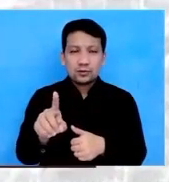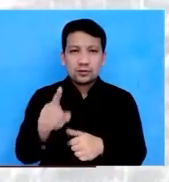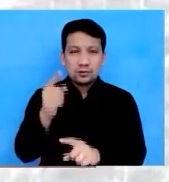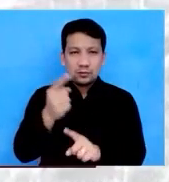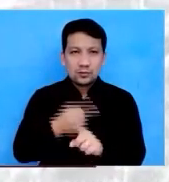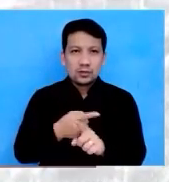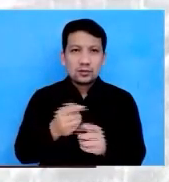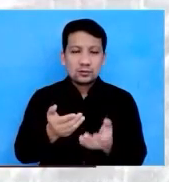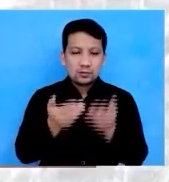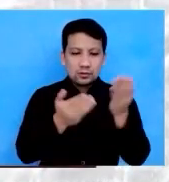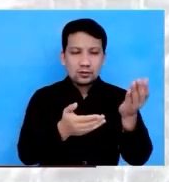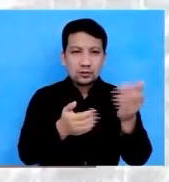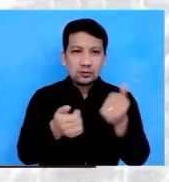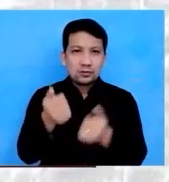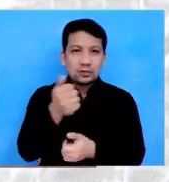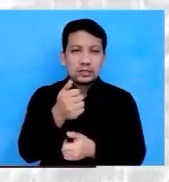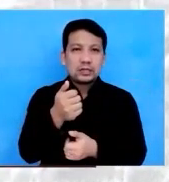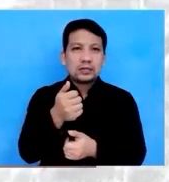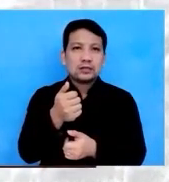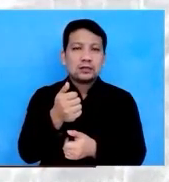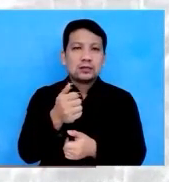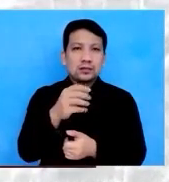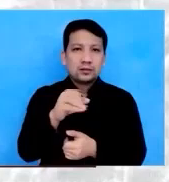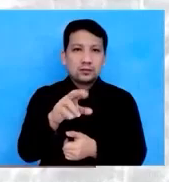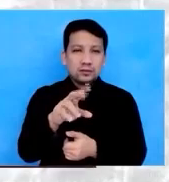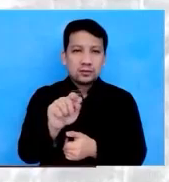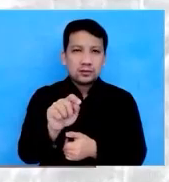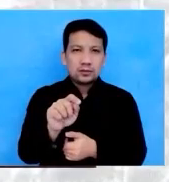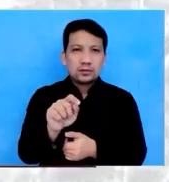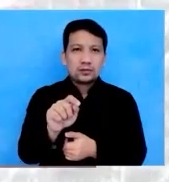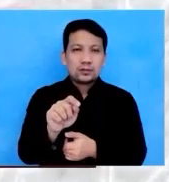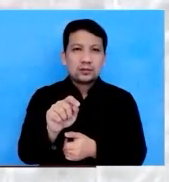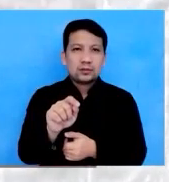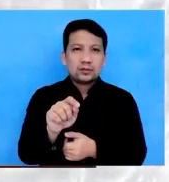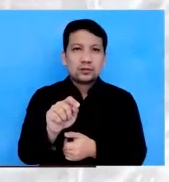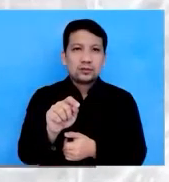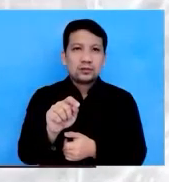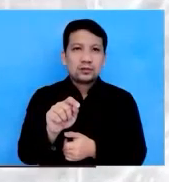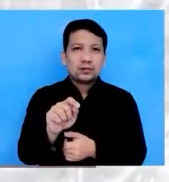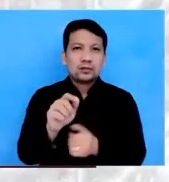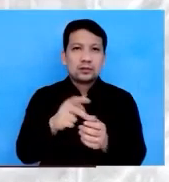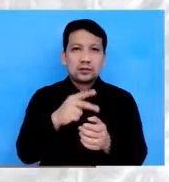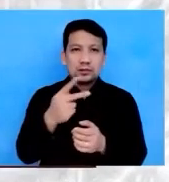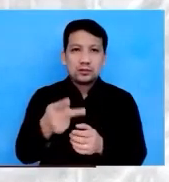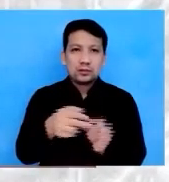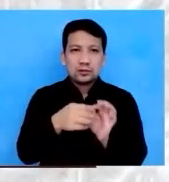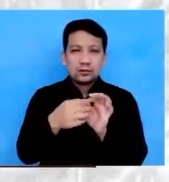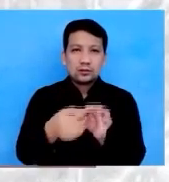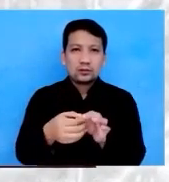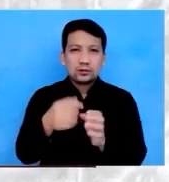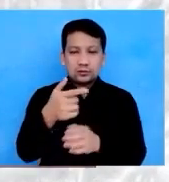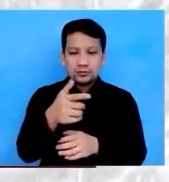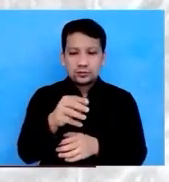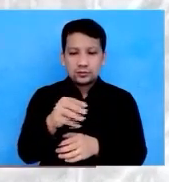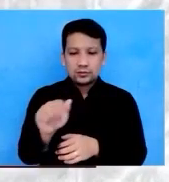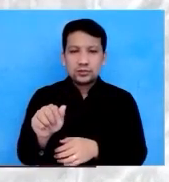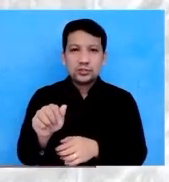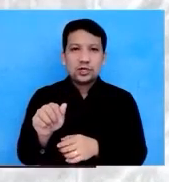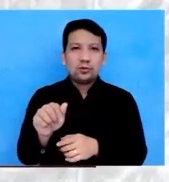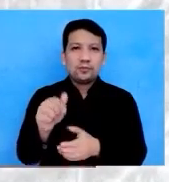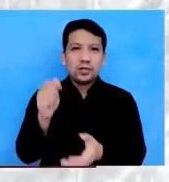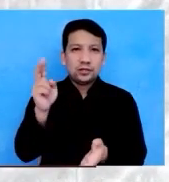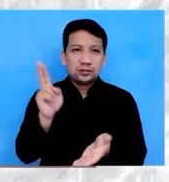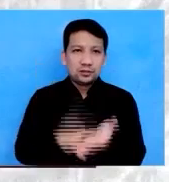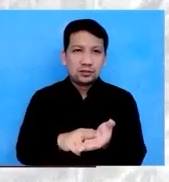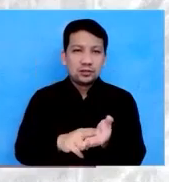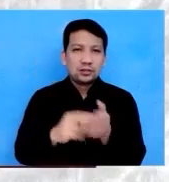unang naipasa ang proposal ng MRT 7 sa pamahalaan. Ikalawa, Agosto 28 naman, napirma ng